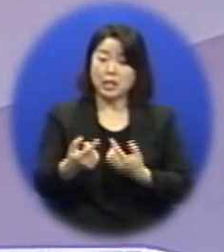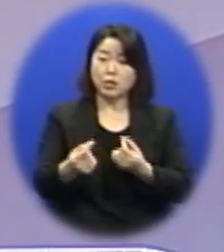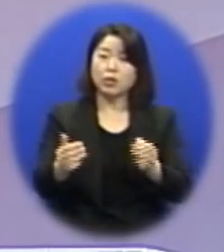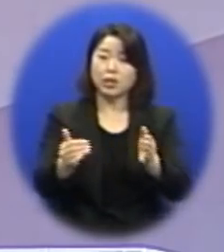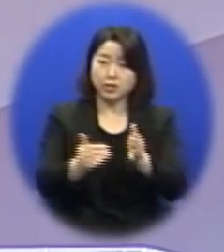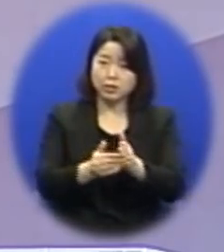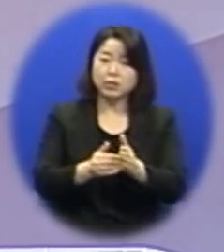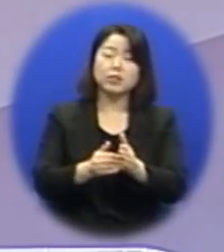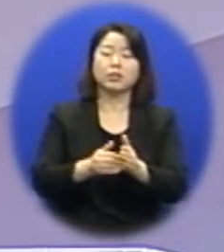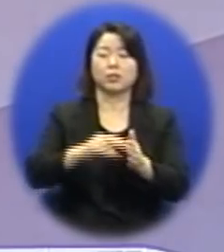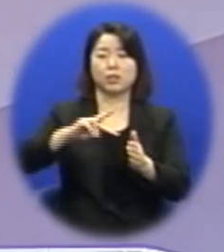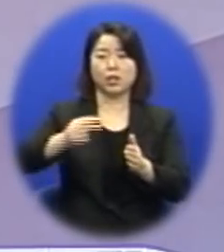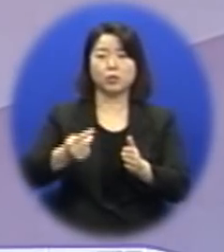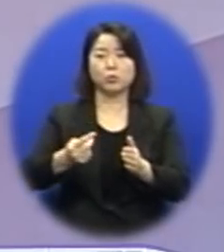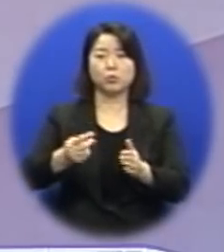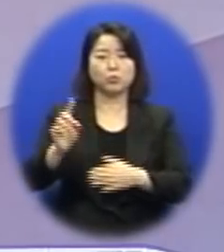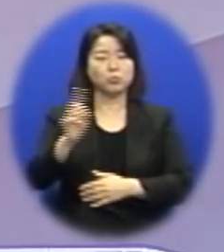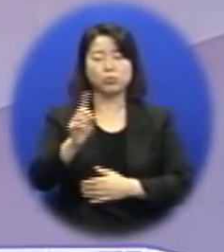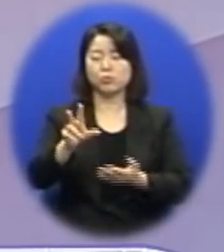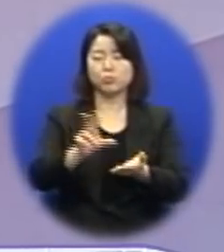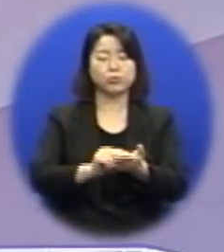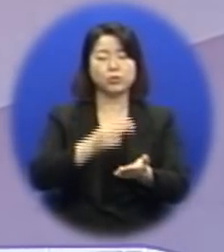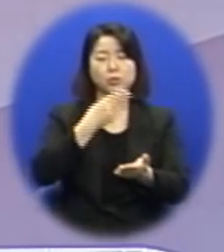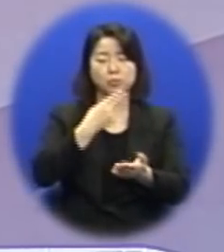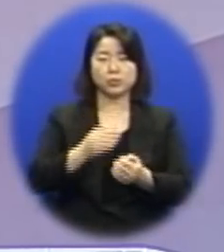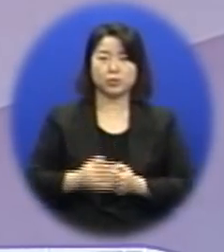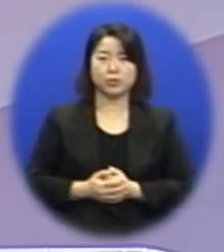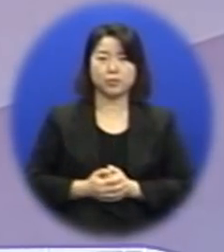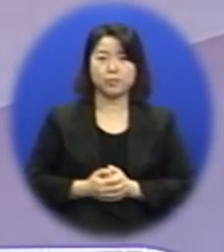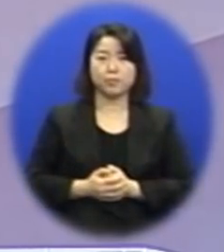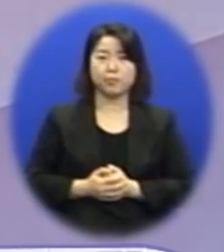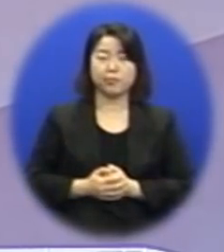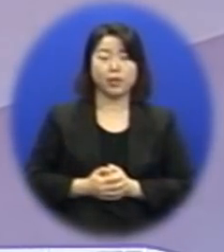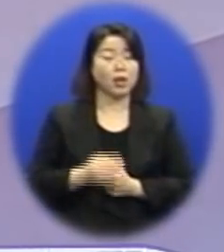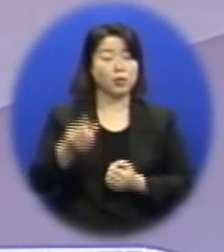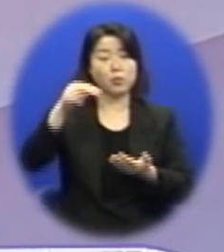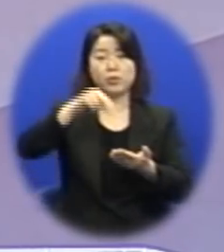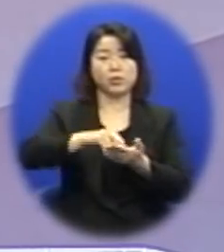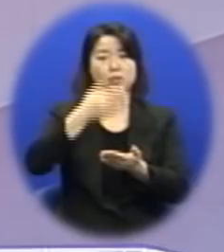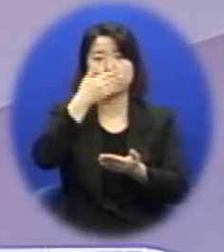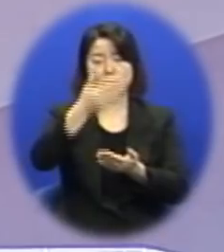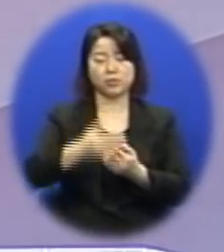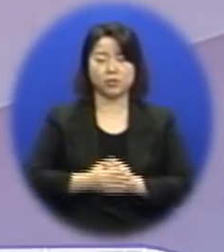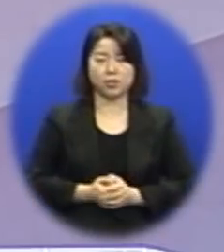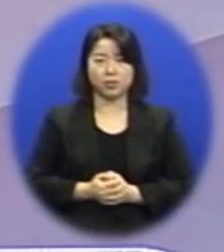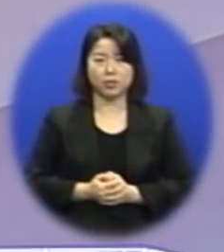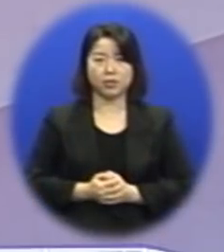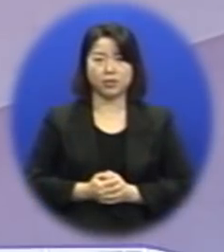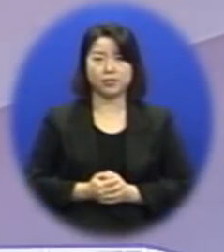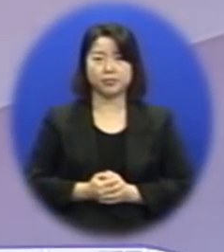하더라도 뭐가 문제가 되겠어 그리고 일어날 수 있었어요